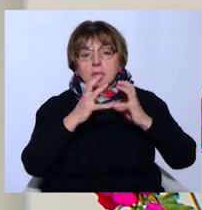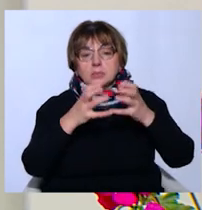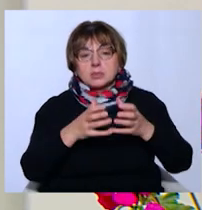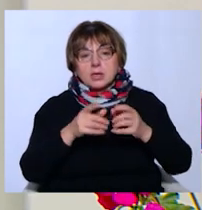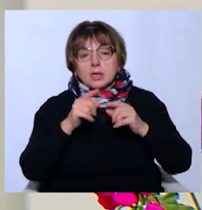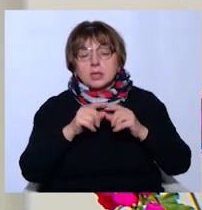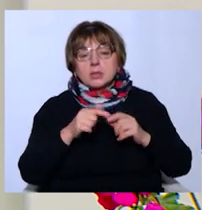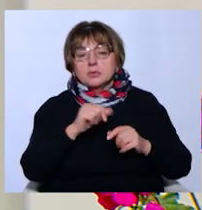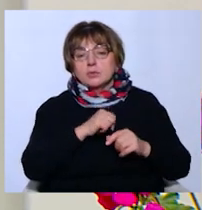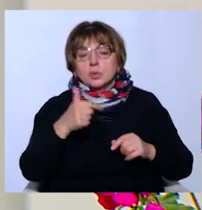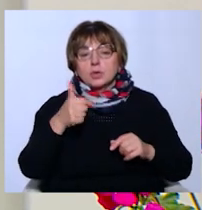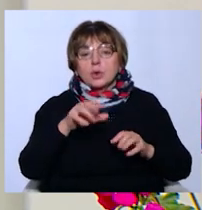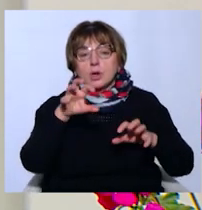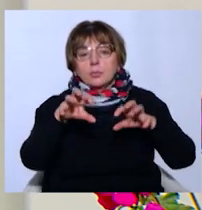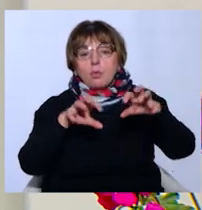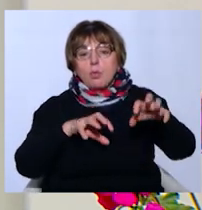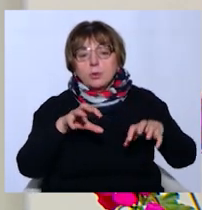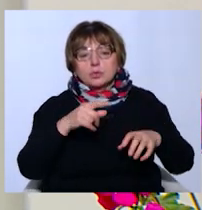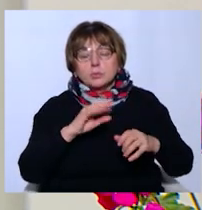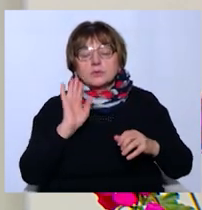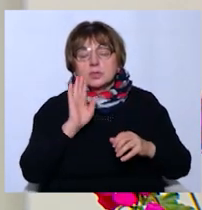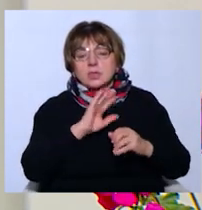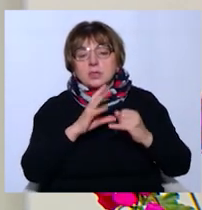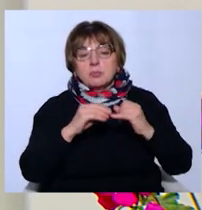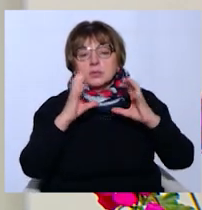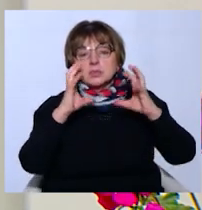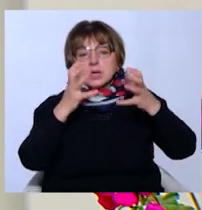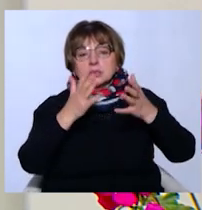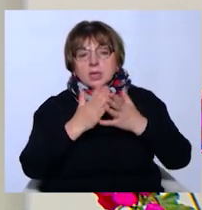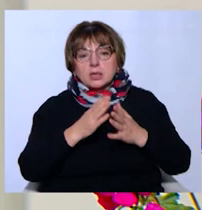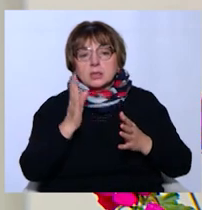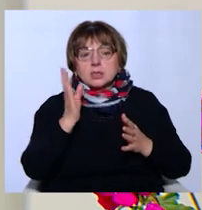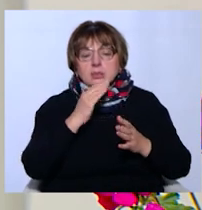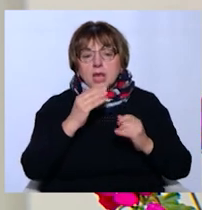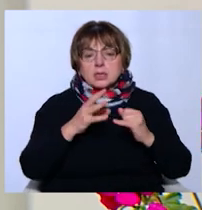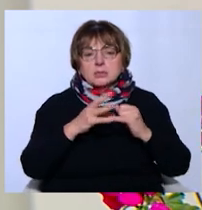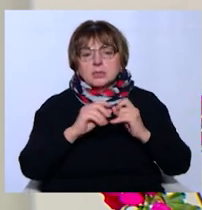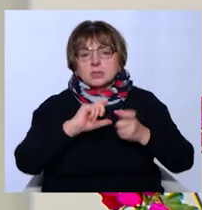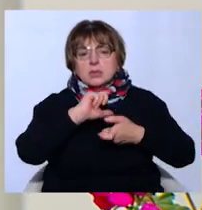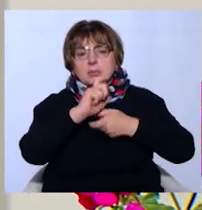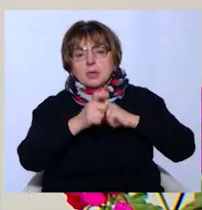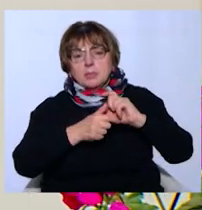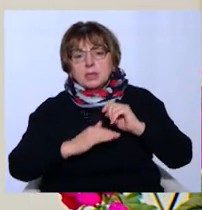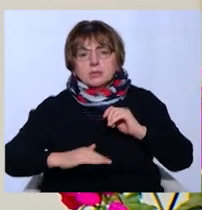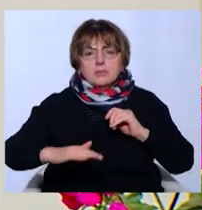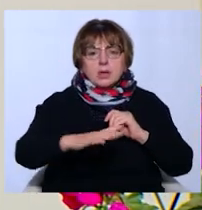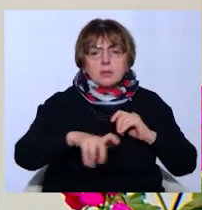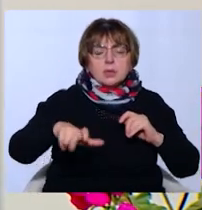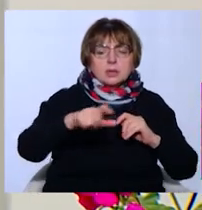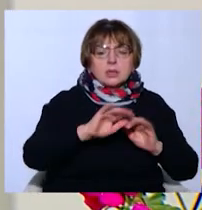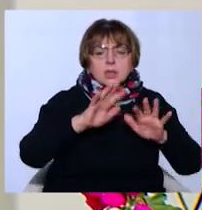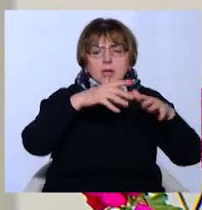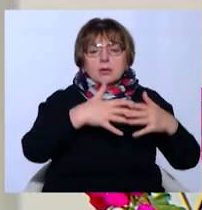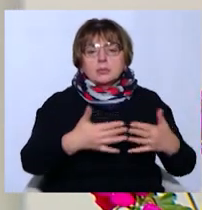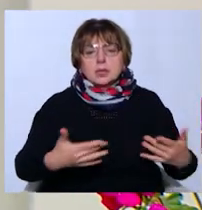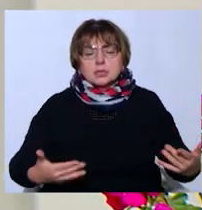იმ გეოგრაფიულ ობიექტებს, რომლებიც ჩვენს პლანეტაზე მდებარეობს. წყალს, ხმელეთს, მთებს, ვაკეებს, მდინარეებს, ზღვებს და ასე